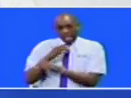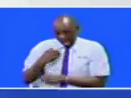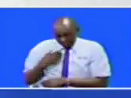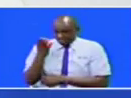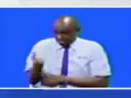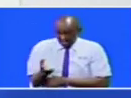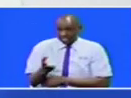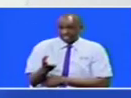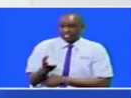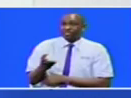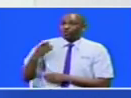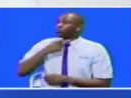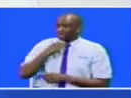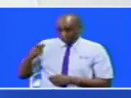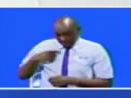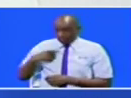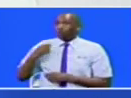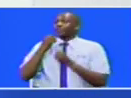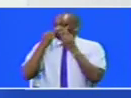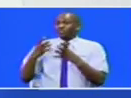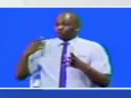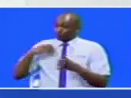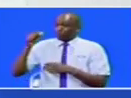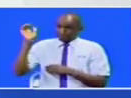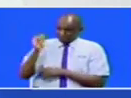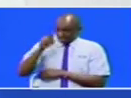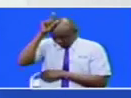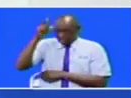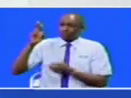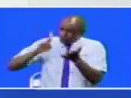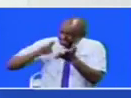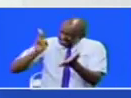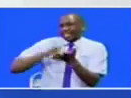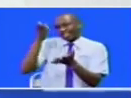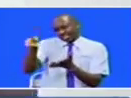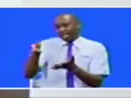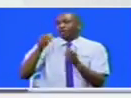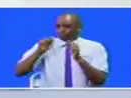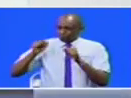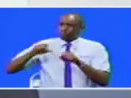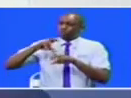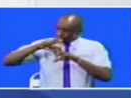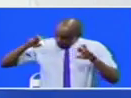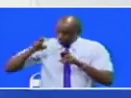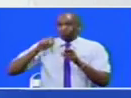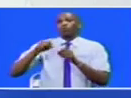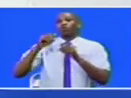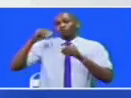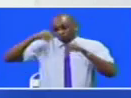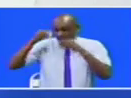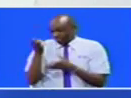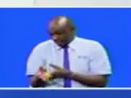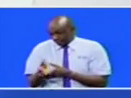tumewapa ujumbe ambao tunataka warudi nao mashinani, umuhimu wa kuandikisha kura na kutafuta kura pale zilipo, na